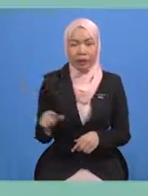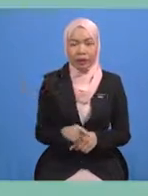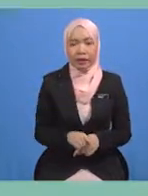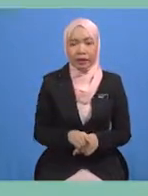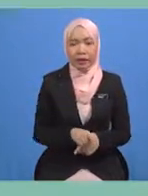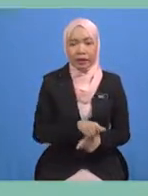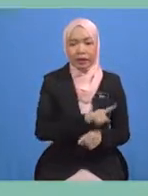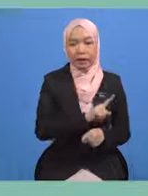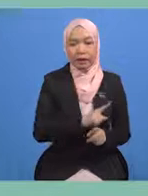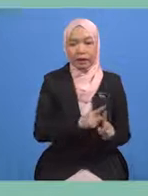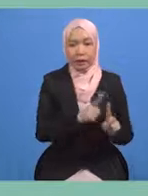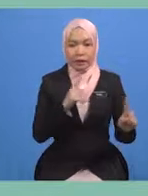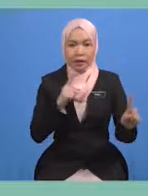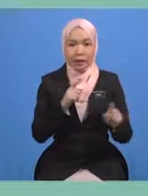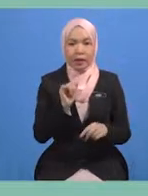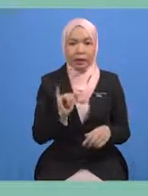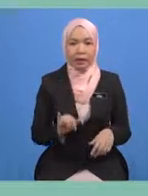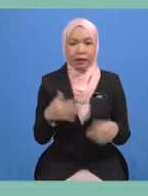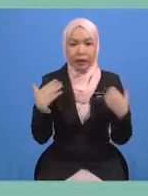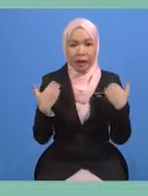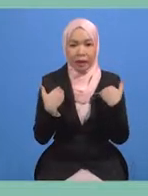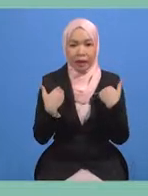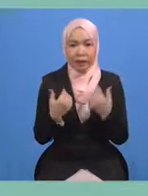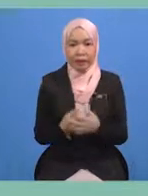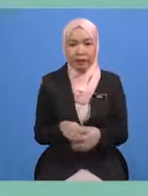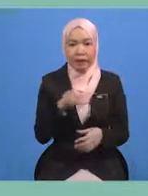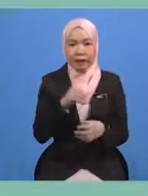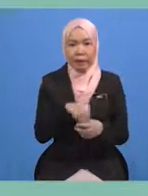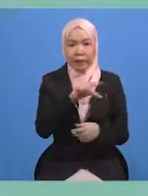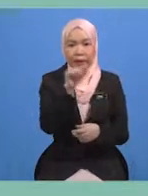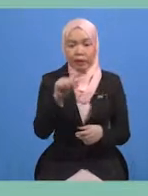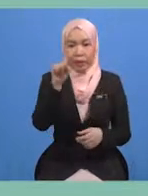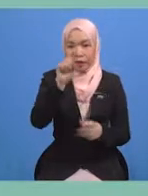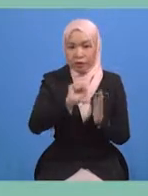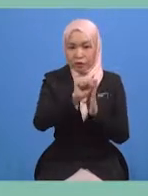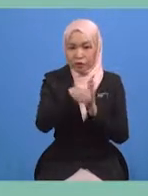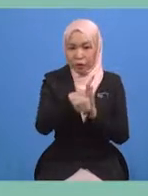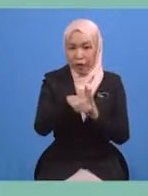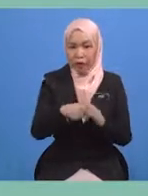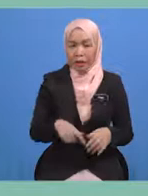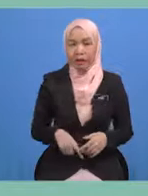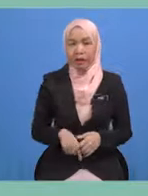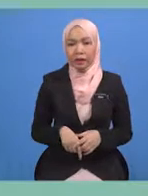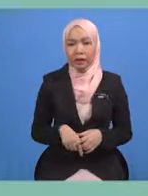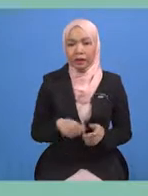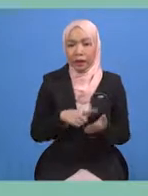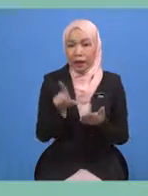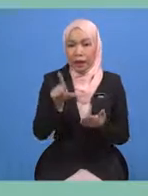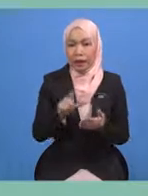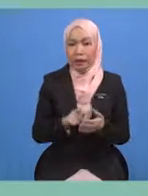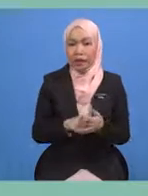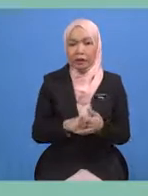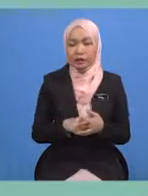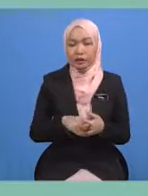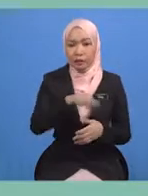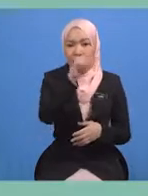masa satu saat. Laju gelombang pula ialah hasil darab frekuensi dan